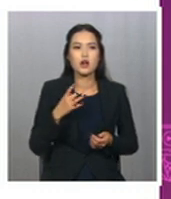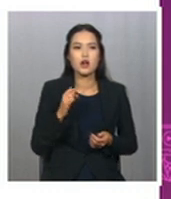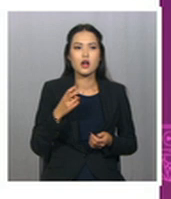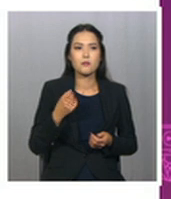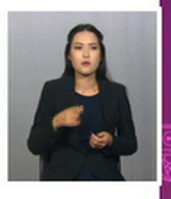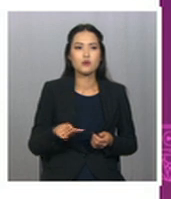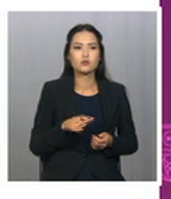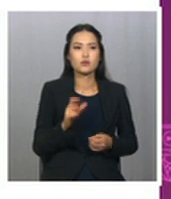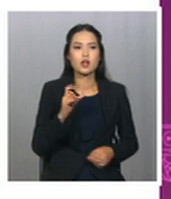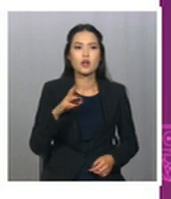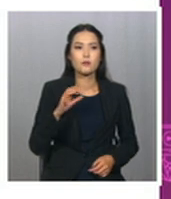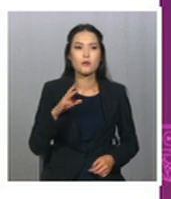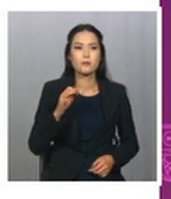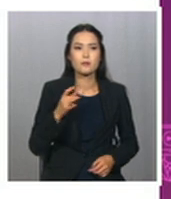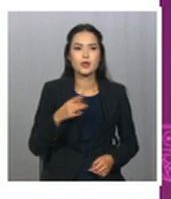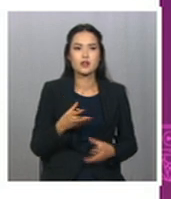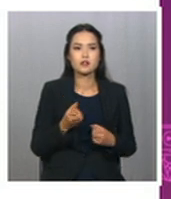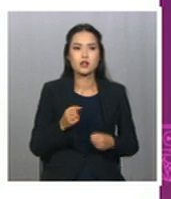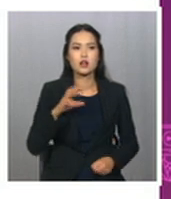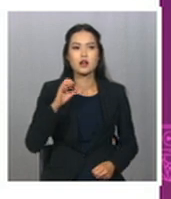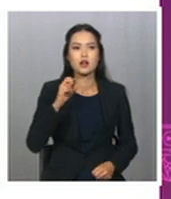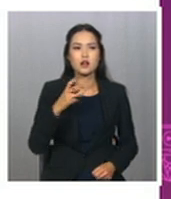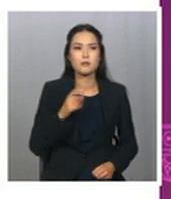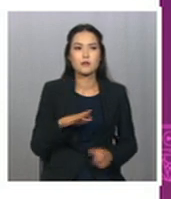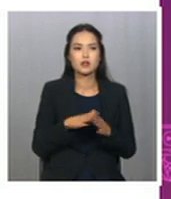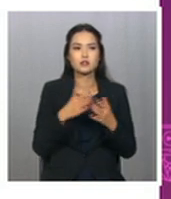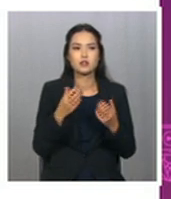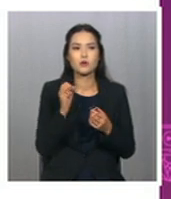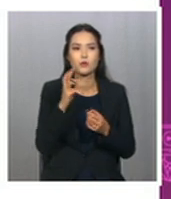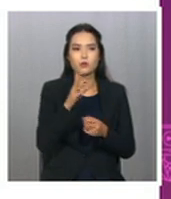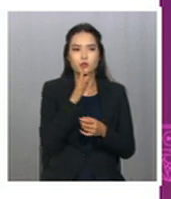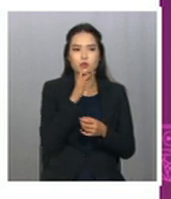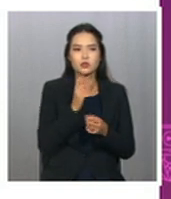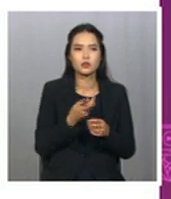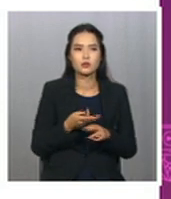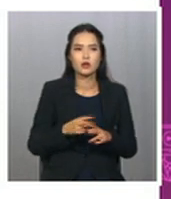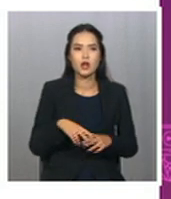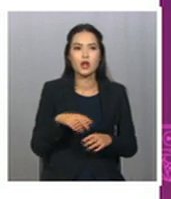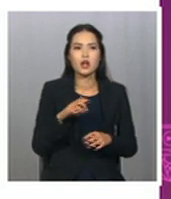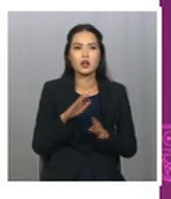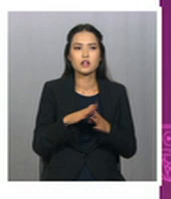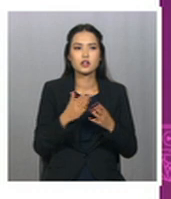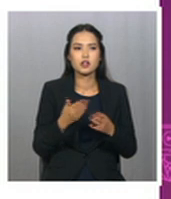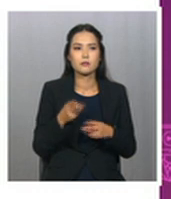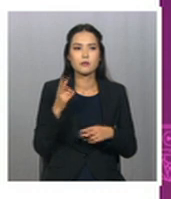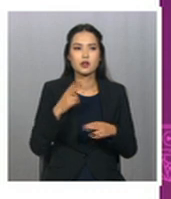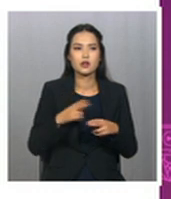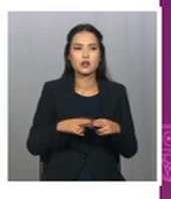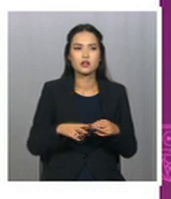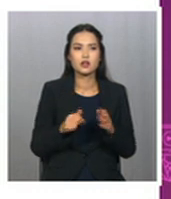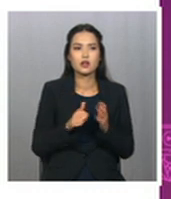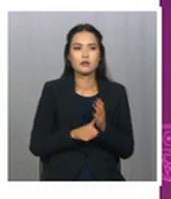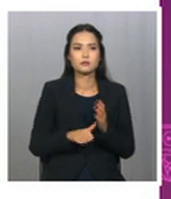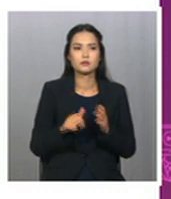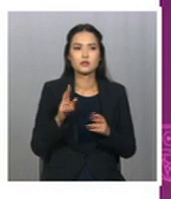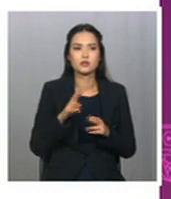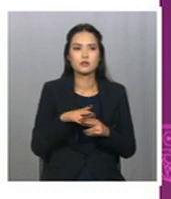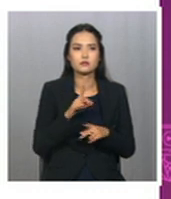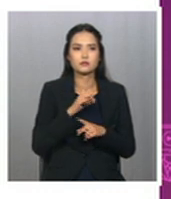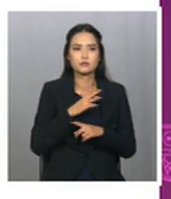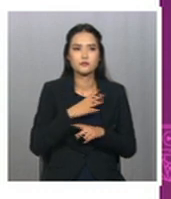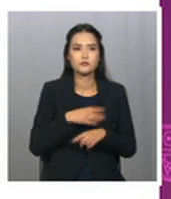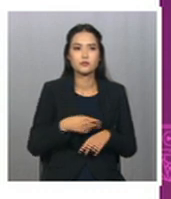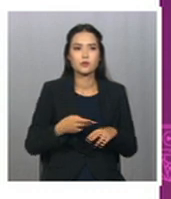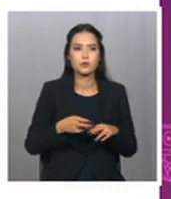эпопеясын алсақ, Абай кітап басында 13 жаста болса, кітап аяқталған тұста 60-қа таяп, дүниеден қайтады. Осы